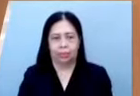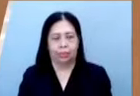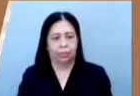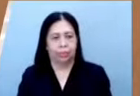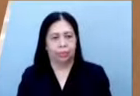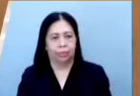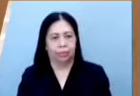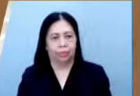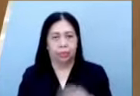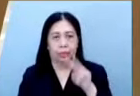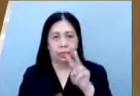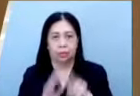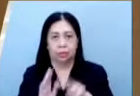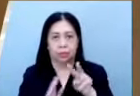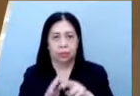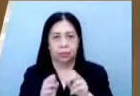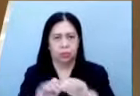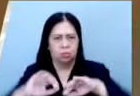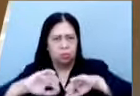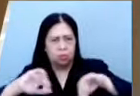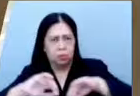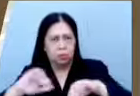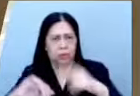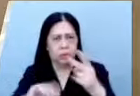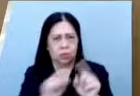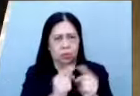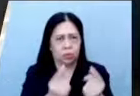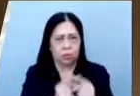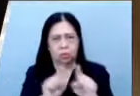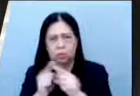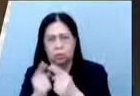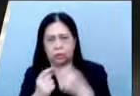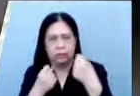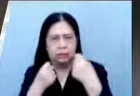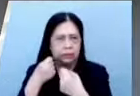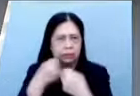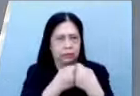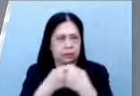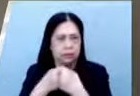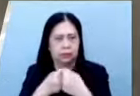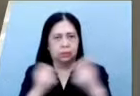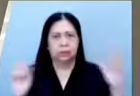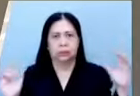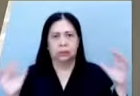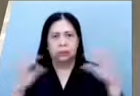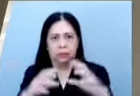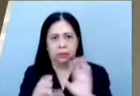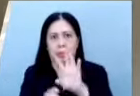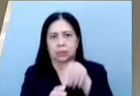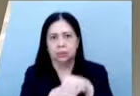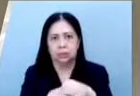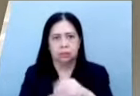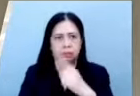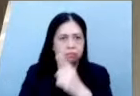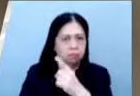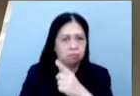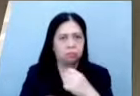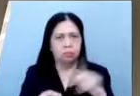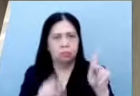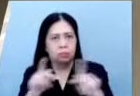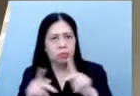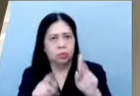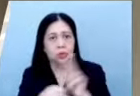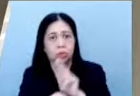Kita sa video habang inaawat ang dalawang nagsusuntukang lalaki, may iba pang nanggulo at nanakot ng mga tao gamit ang